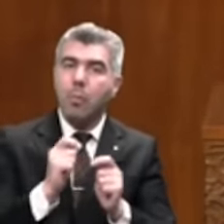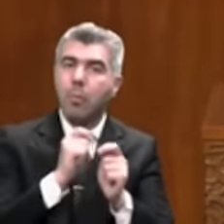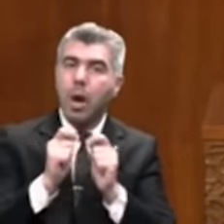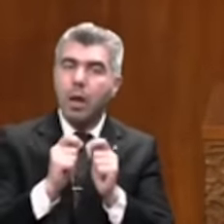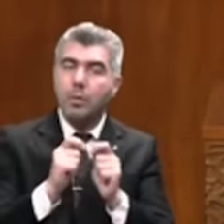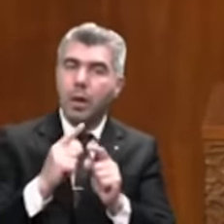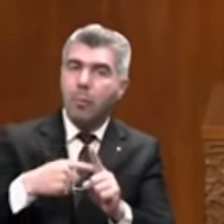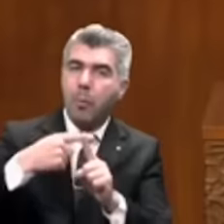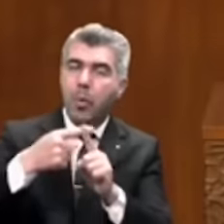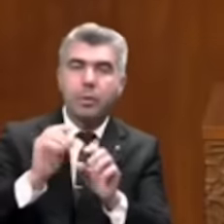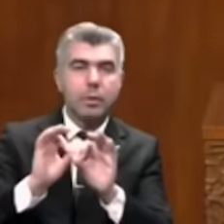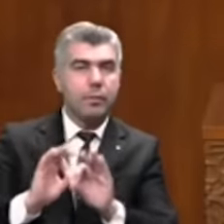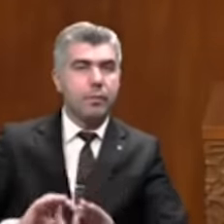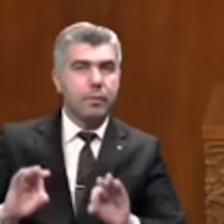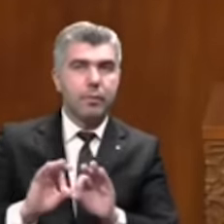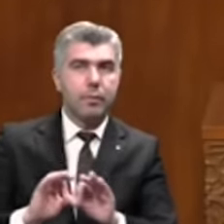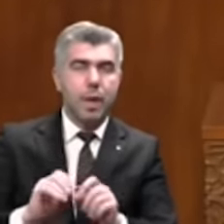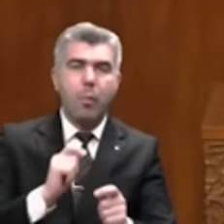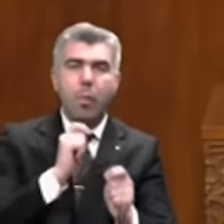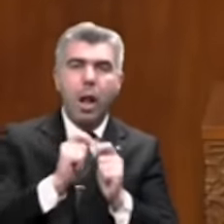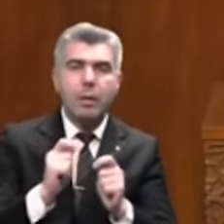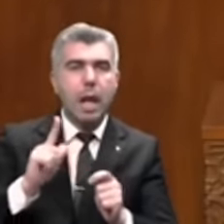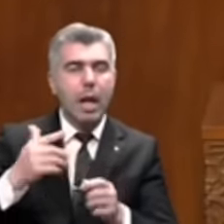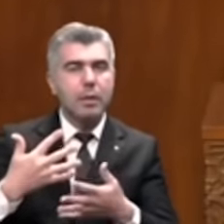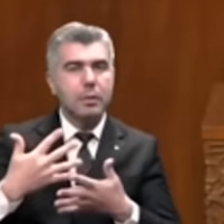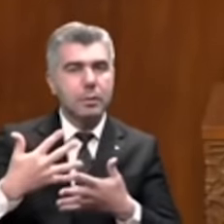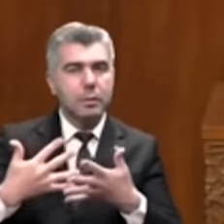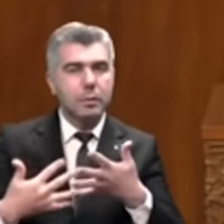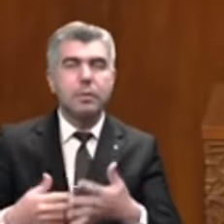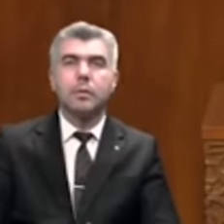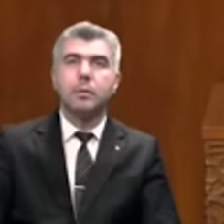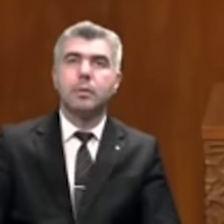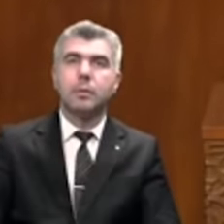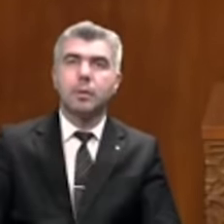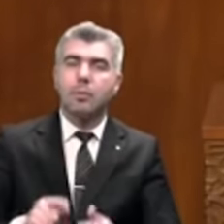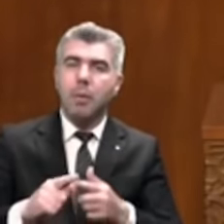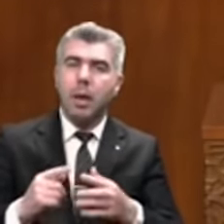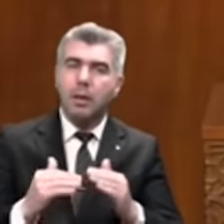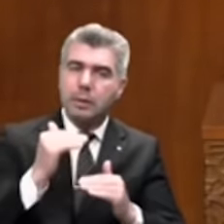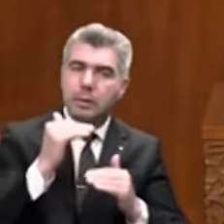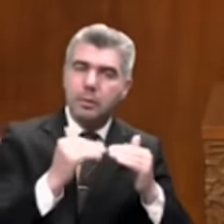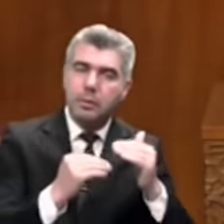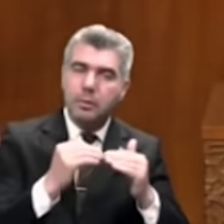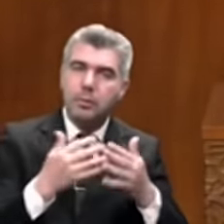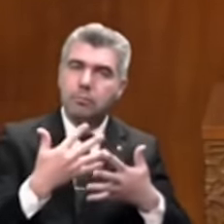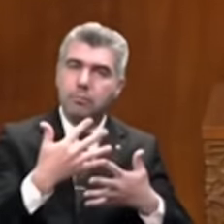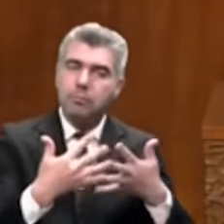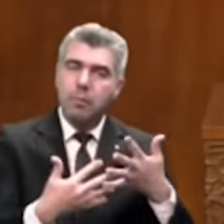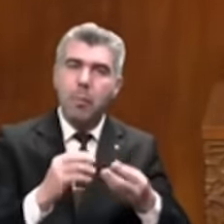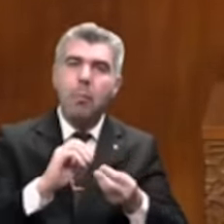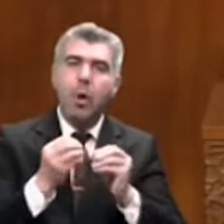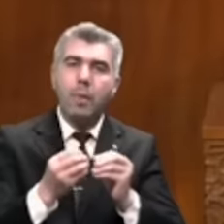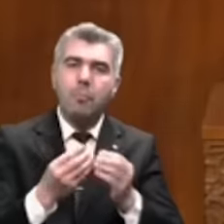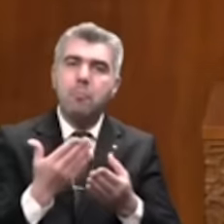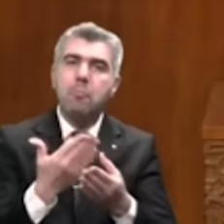هذه القضيه ديال سميتو. بقاو نقاشات اخرى اللي هي الفئويات، اللي هي واحد العدد ديال المشاكل اللي